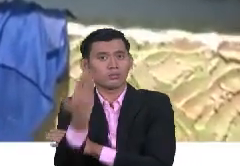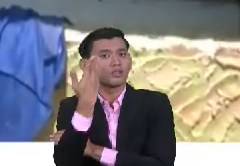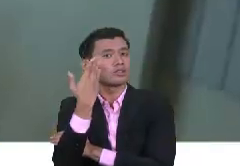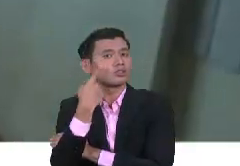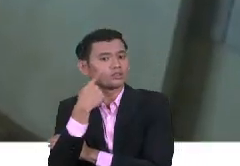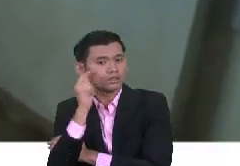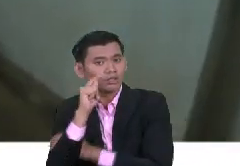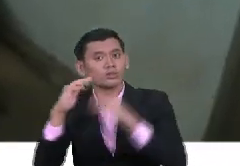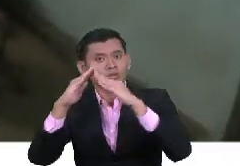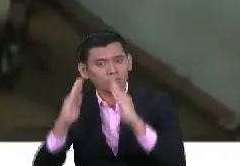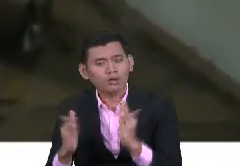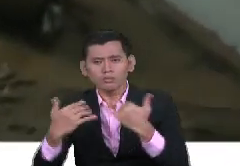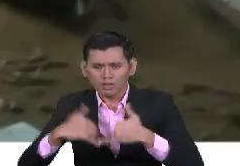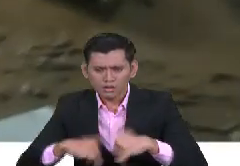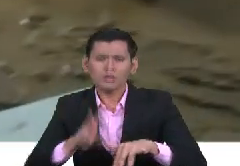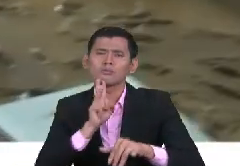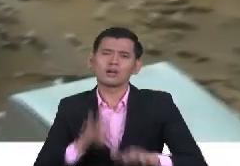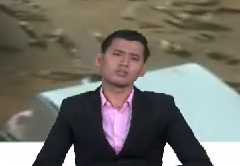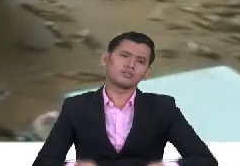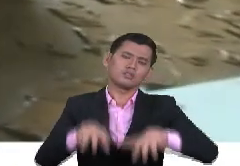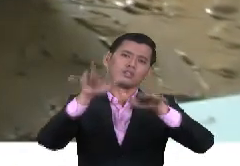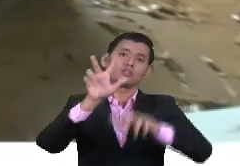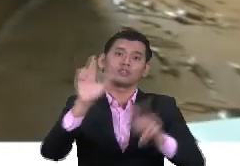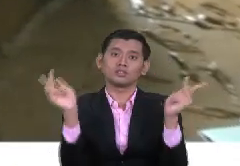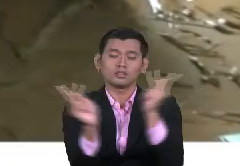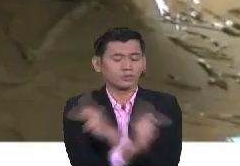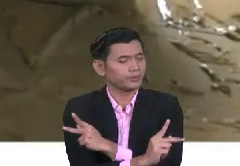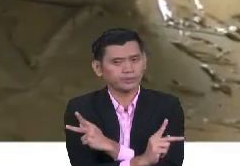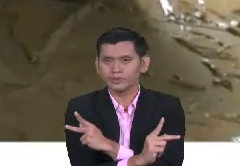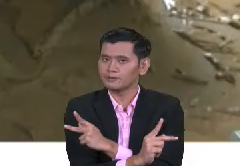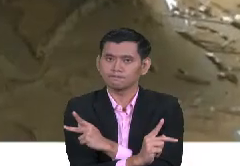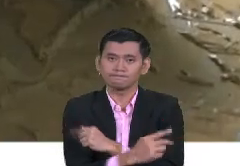semalam, rumah beliau dilanda banjir buat kali yang ketiga.